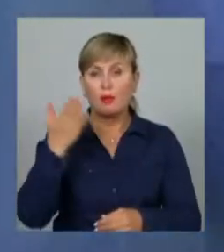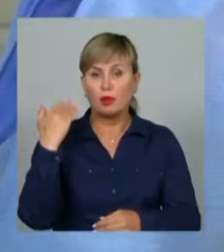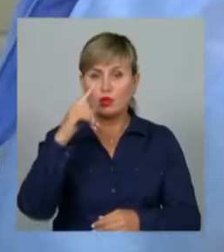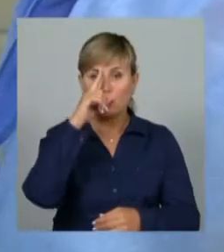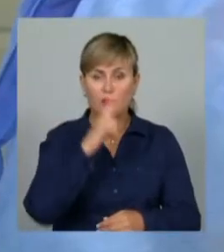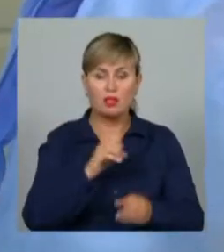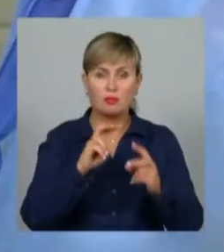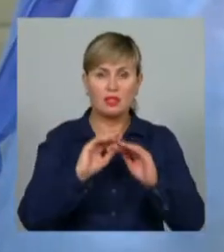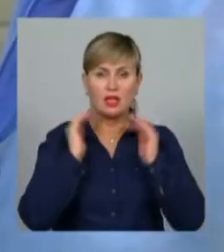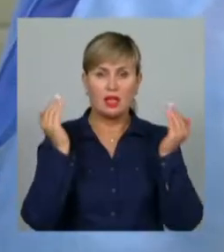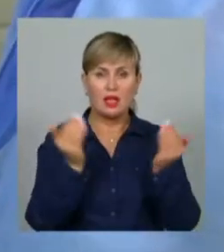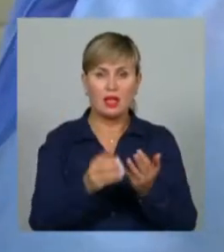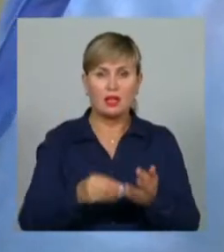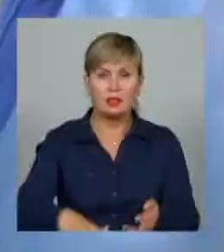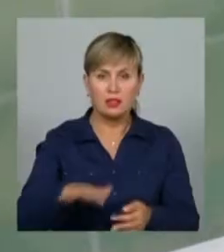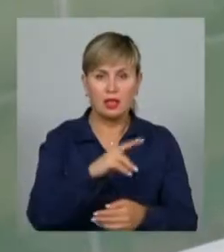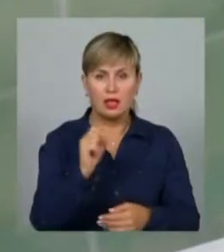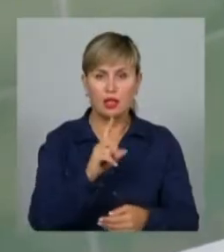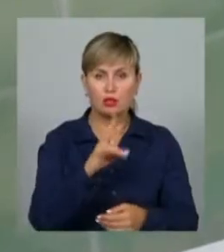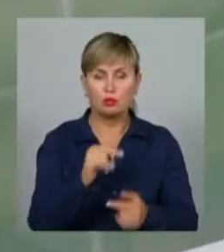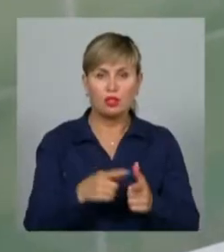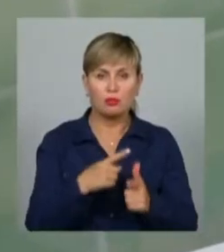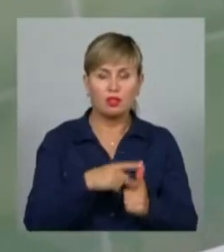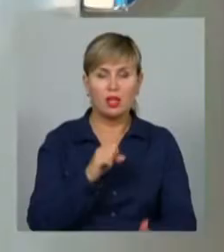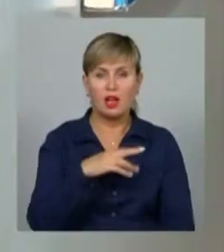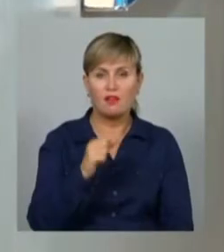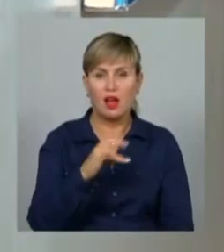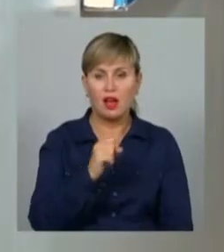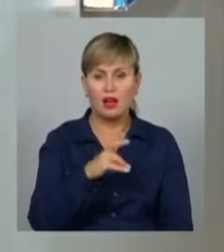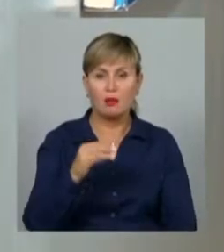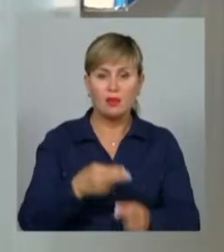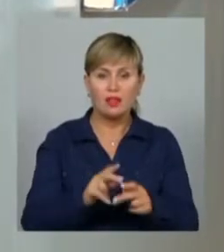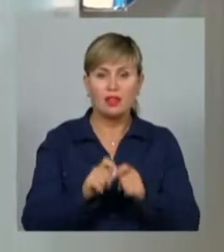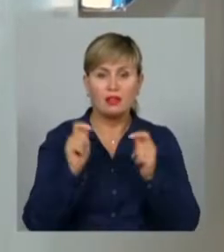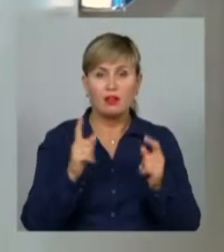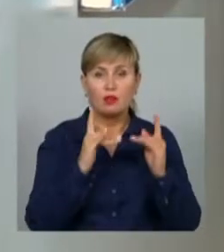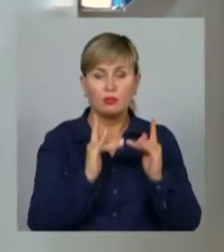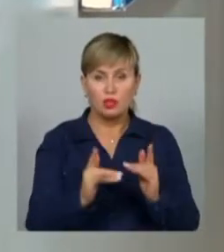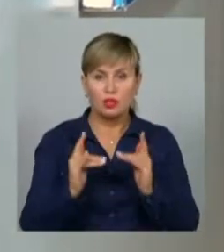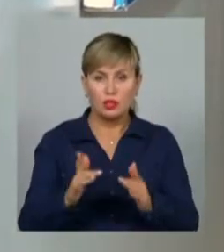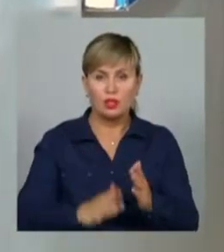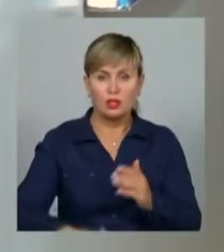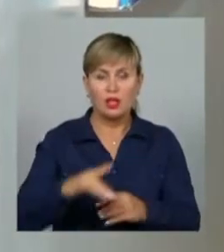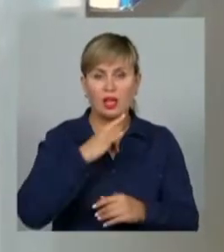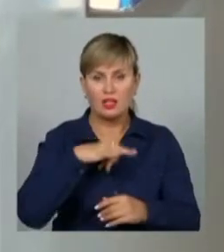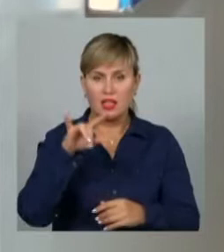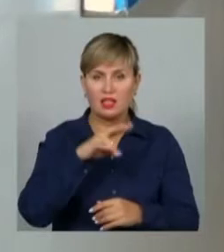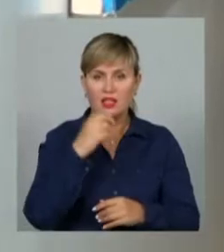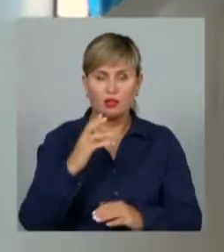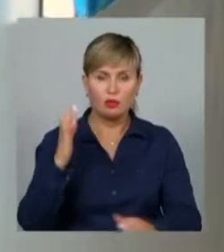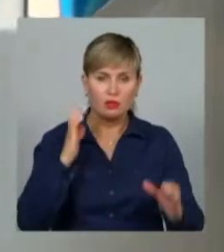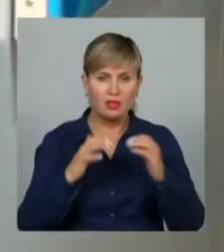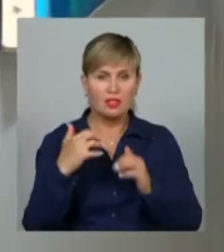специальные кабинки оборудовали на территории Казну имени Аль-Фараби. Этот прививочный пункт открыт в одном из общежитий на территории Казахского национального университета.